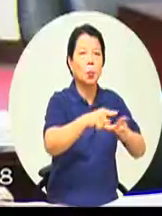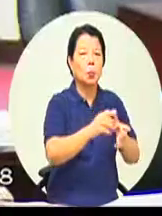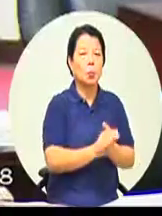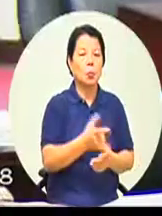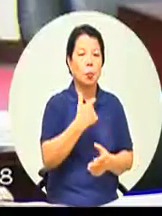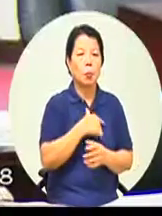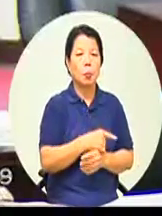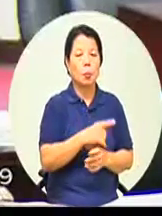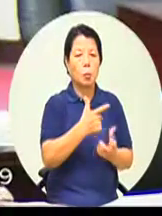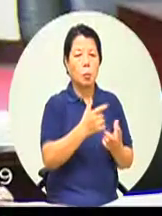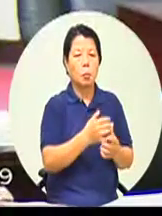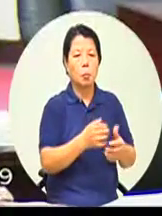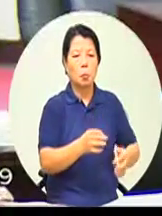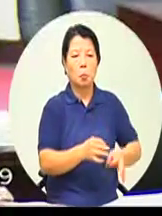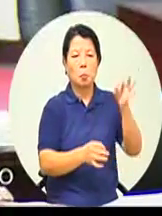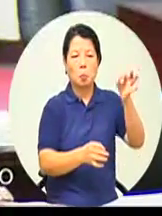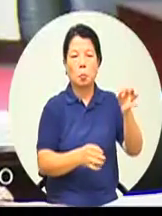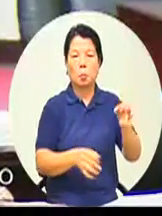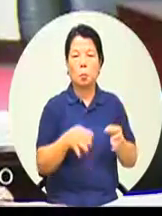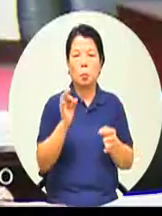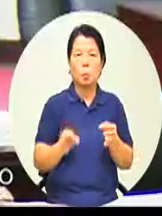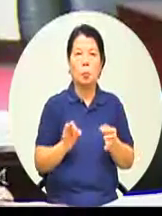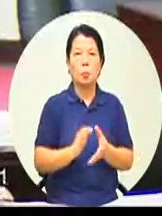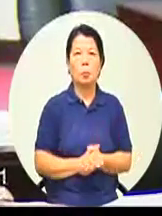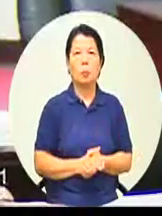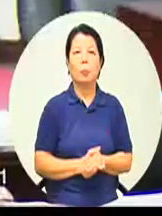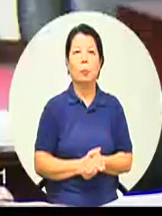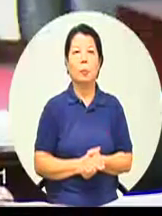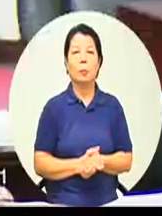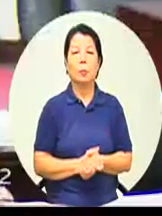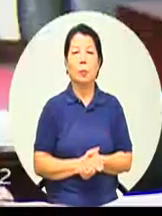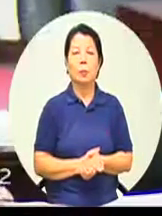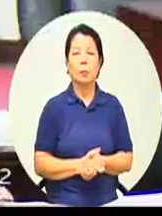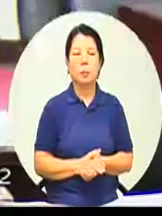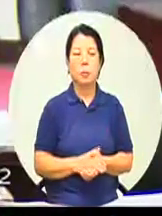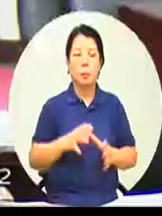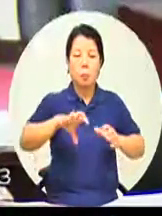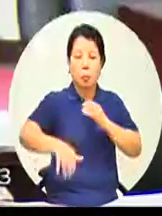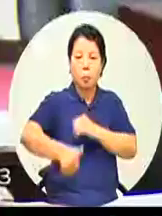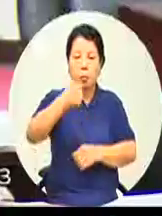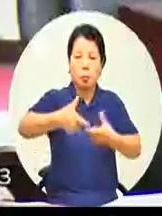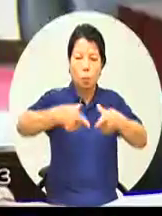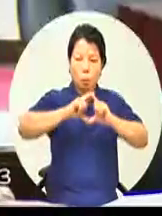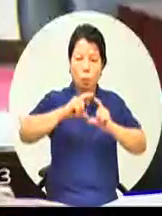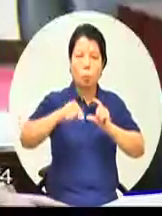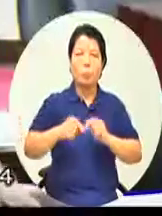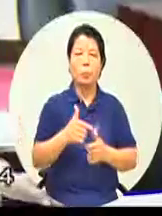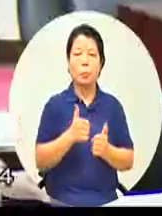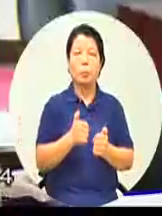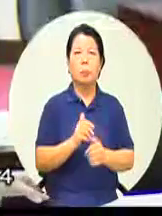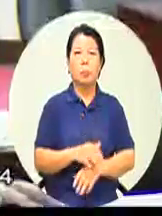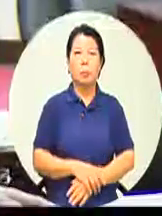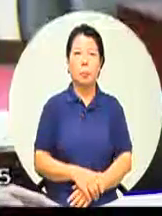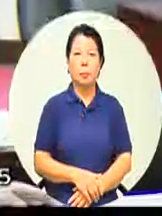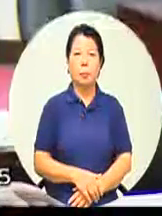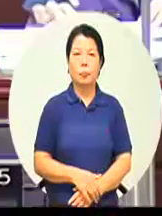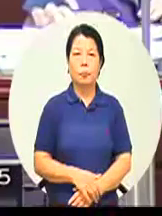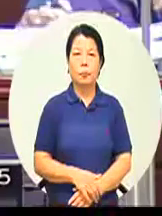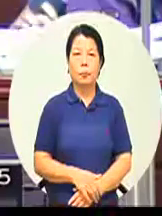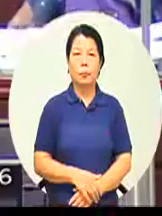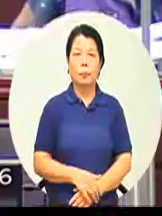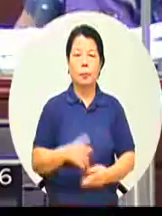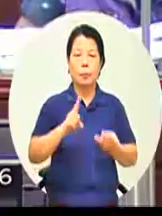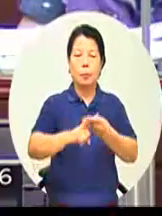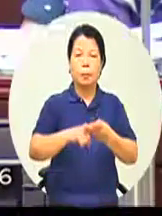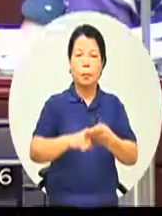场上它的价格有高有低了，所以这个部分是不是请局长能够先回答来，谢谢。 好，主